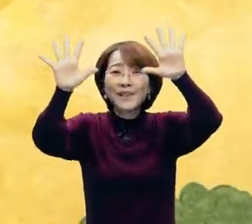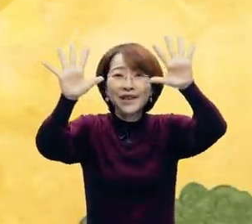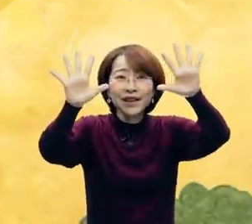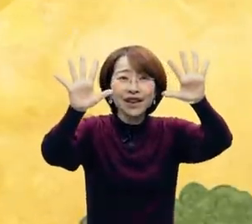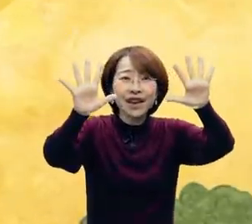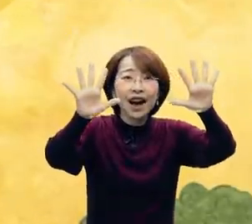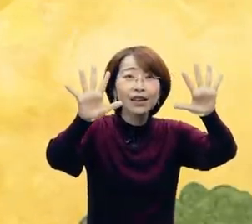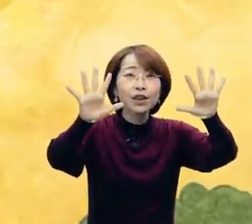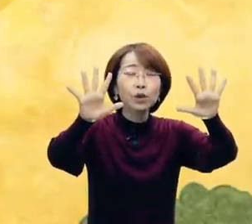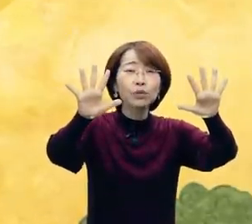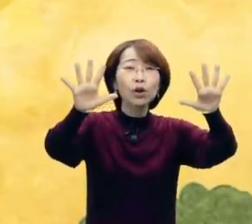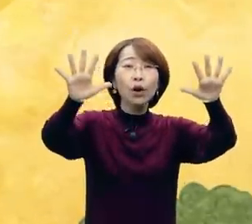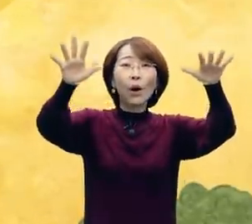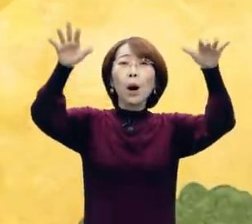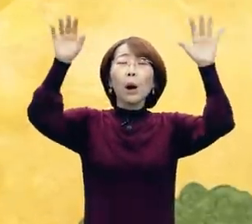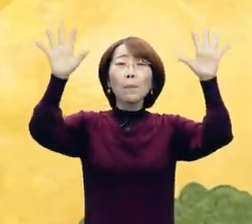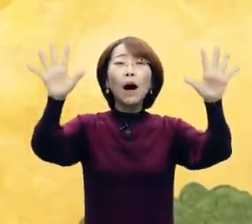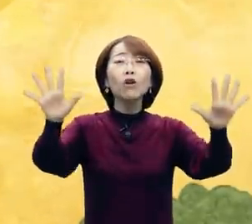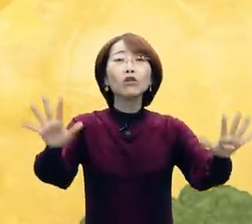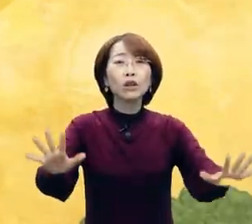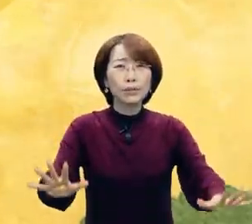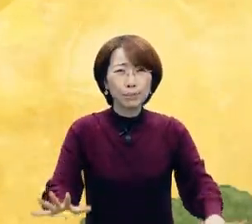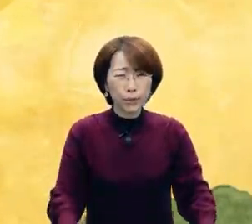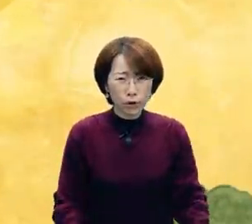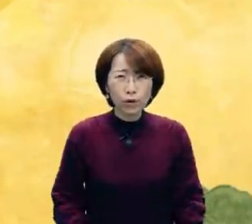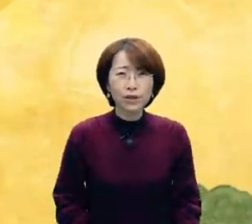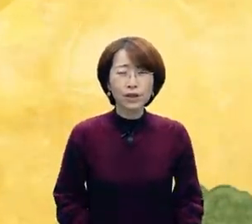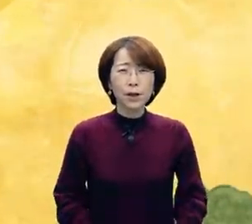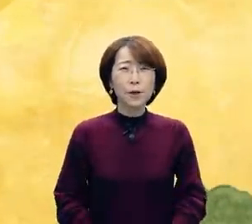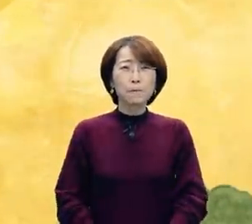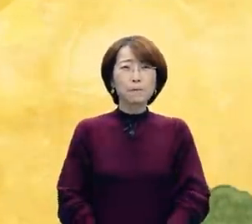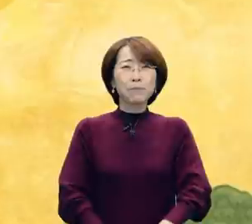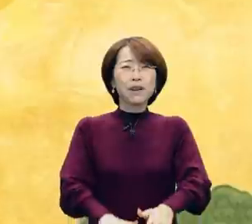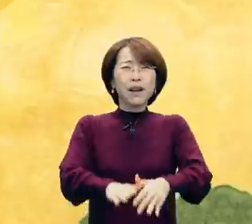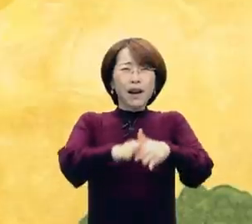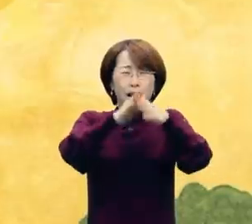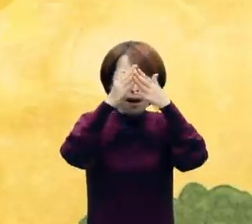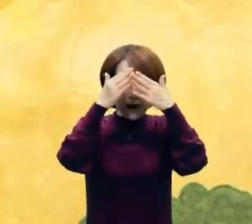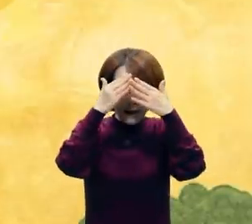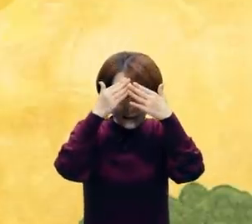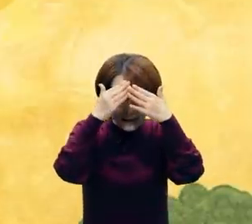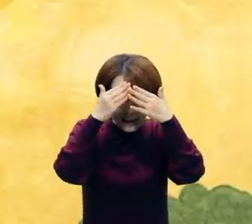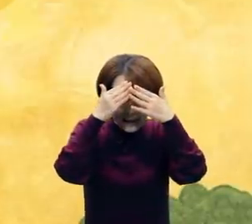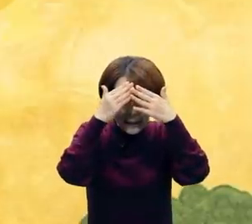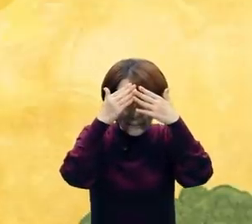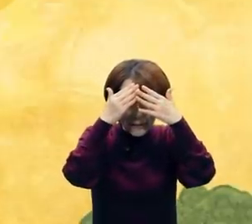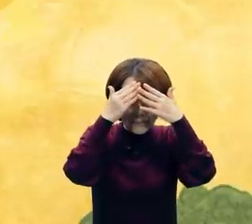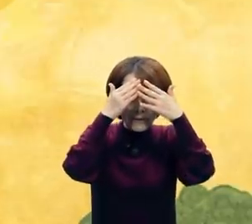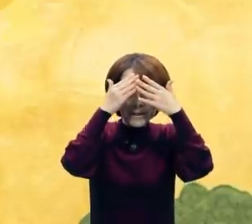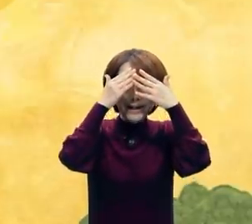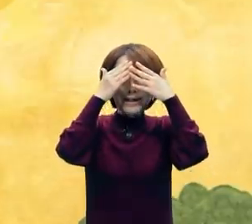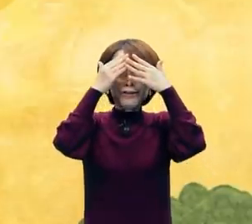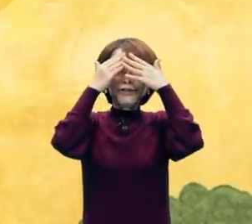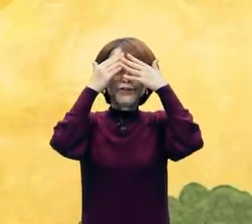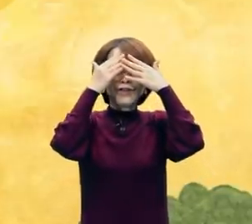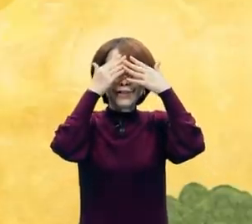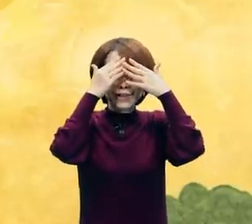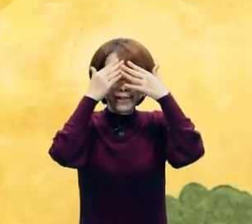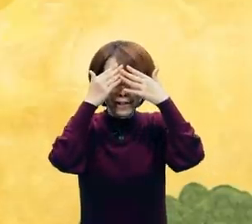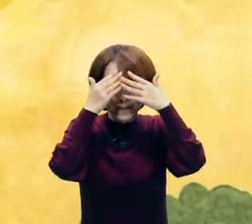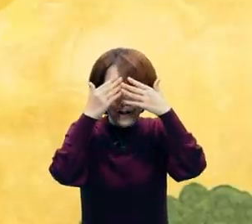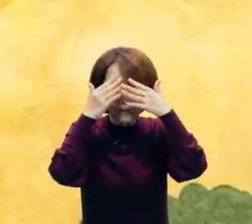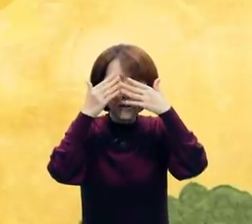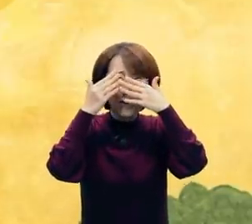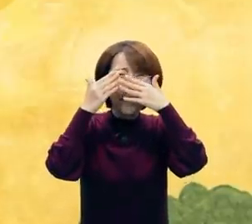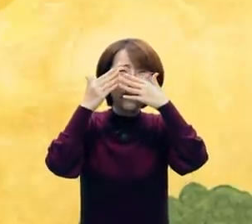강한 빛이 하늘에서부터 바울을 비추었어요. 아, 이 빛은 뭐지? 눈을